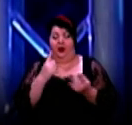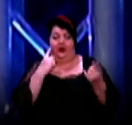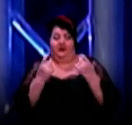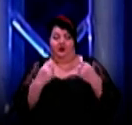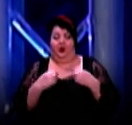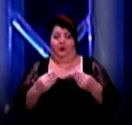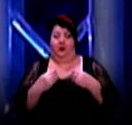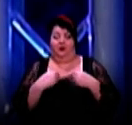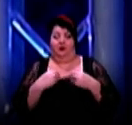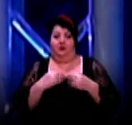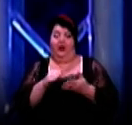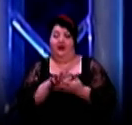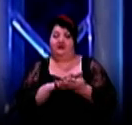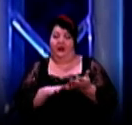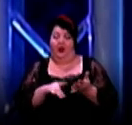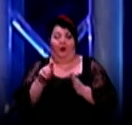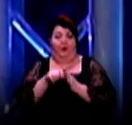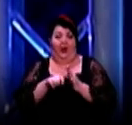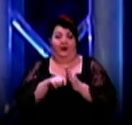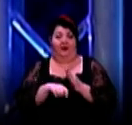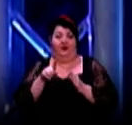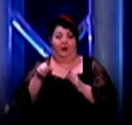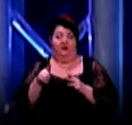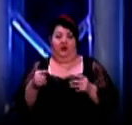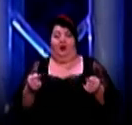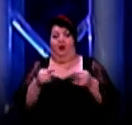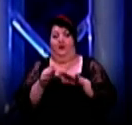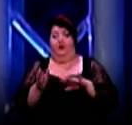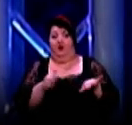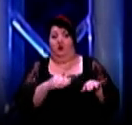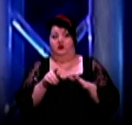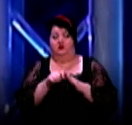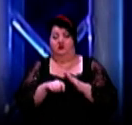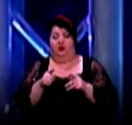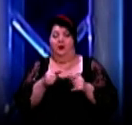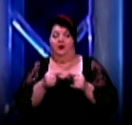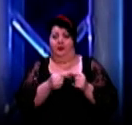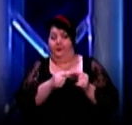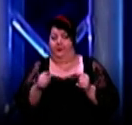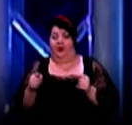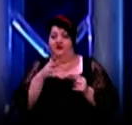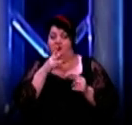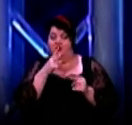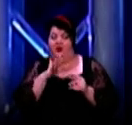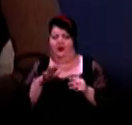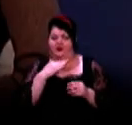заявах, перевіряємо, і вони проходять верифікацію. Це, звичайно, потребує певного часу, але